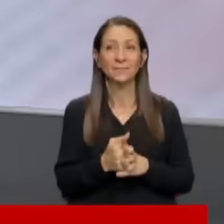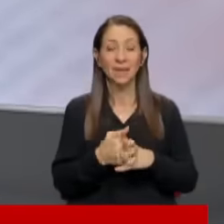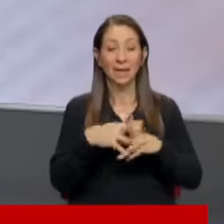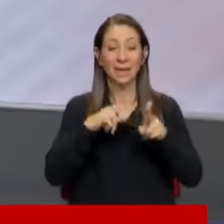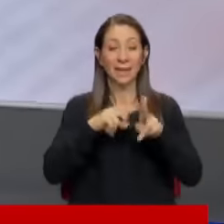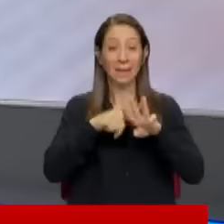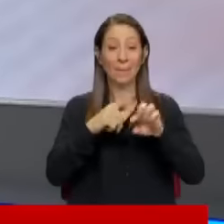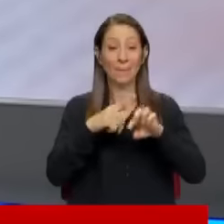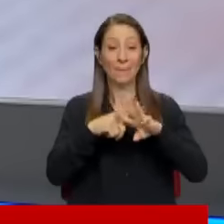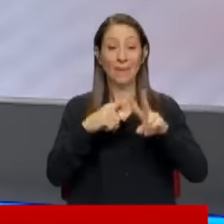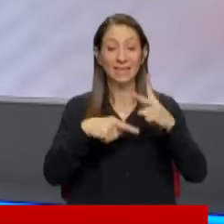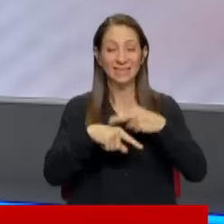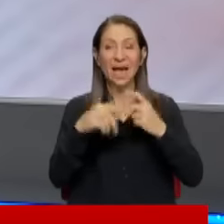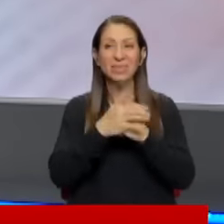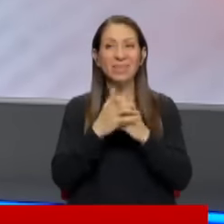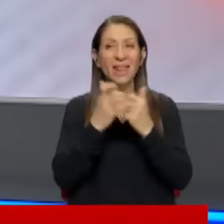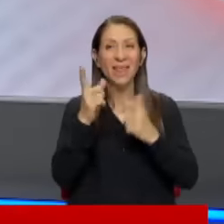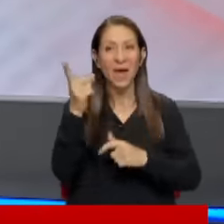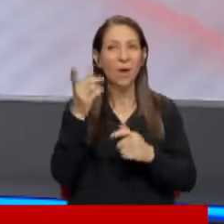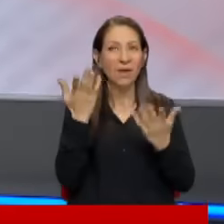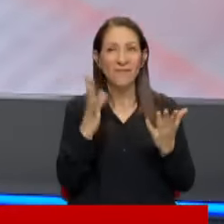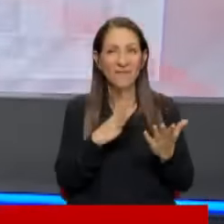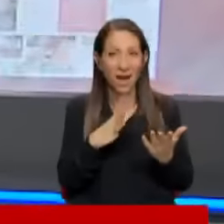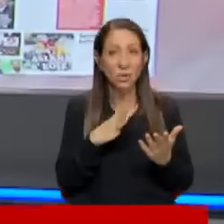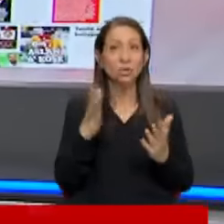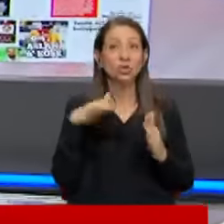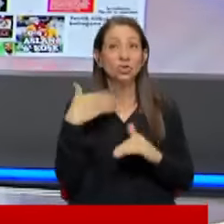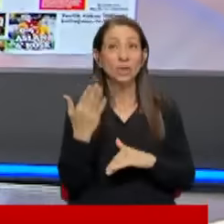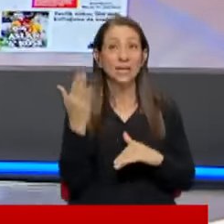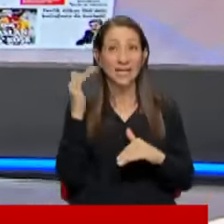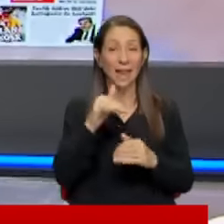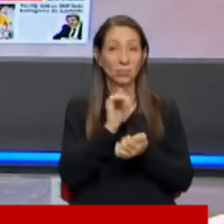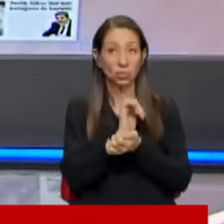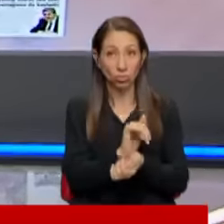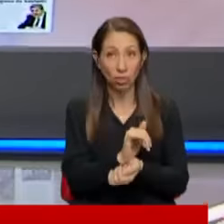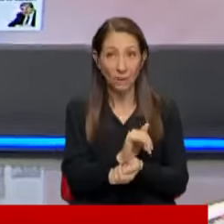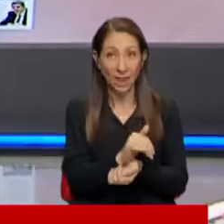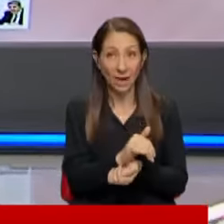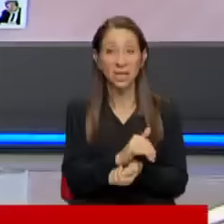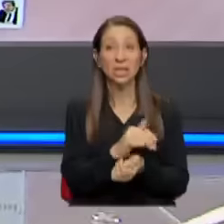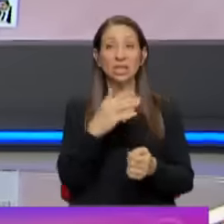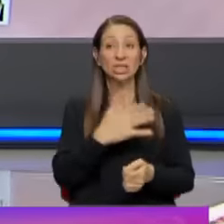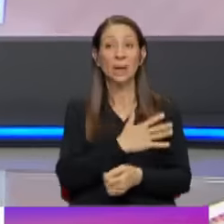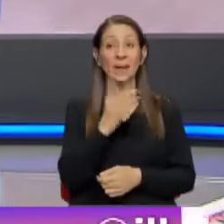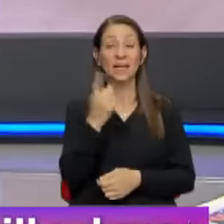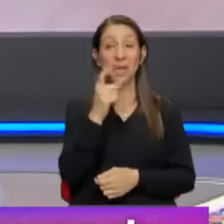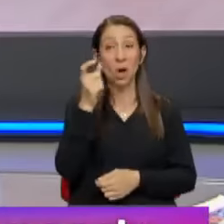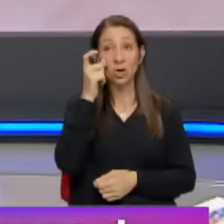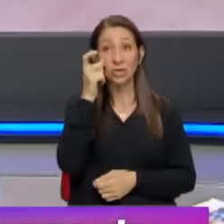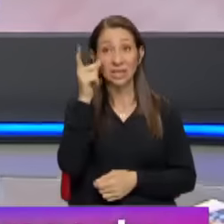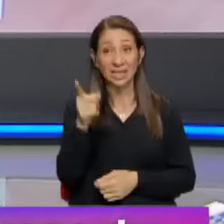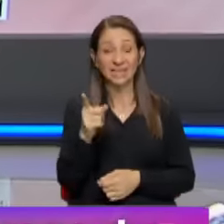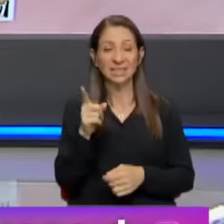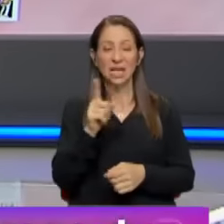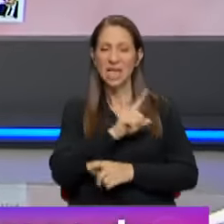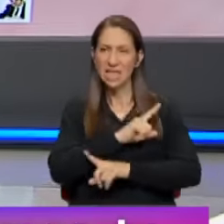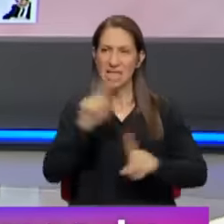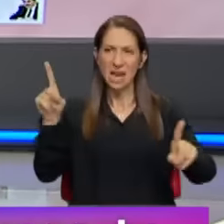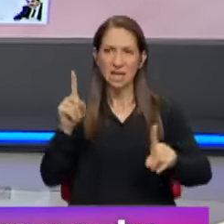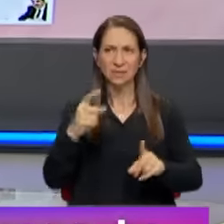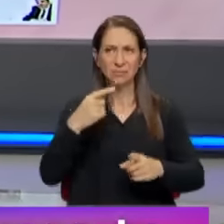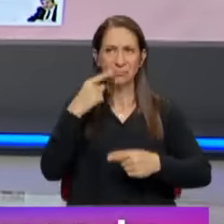Kepez'de, Antalya Kepez'de yaşanan durum ve sonrasında gelen tutuklamalar, CHP lideri Özgür Özel'in itiraz